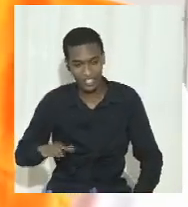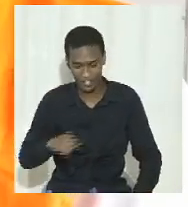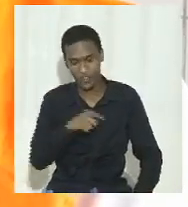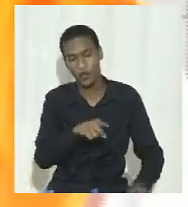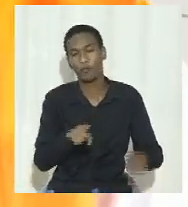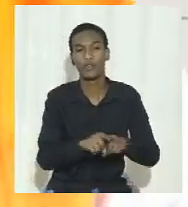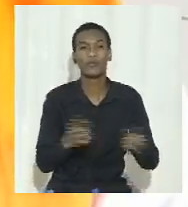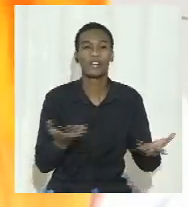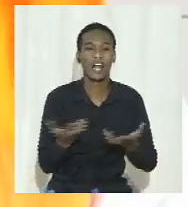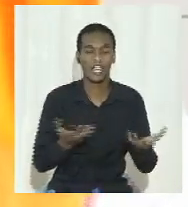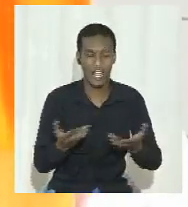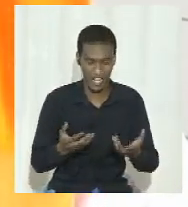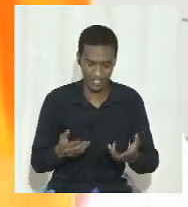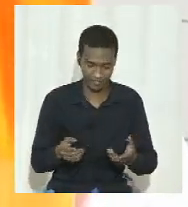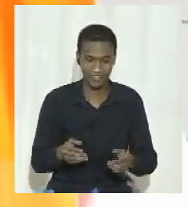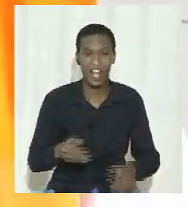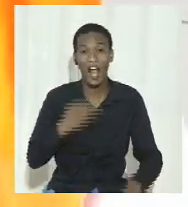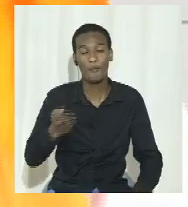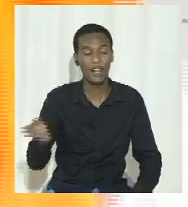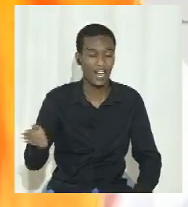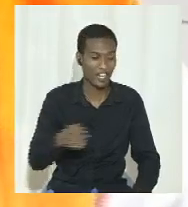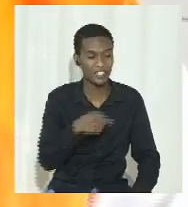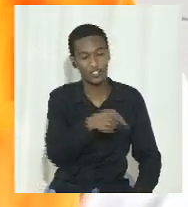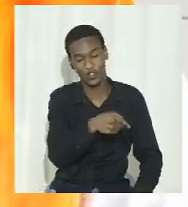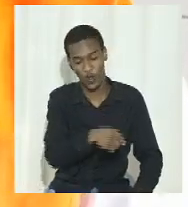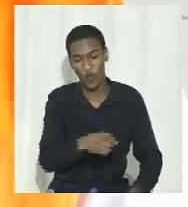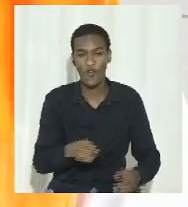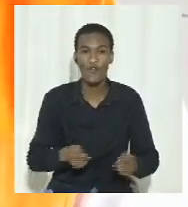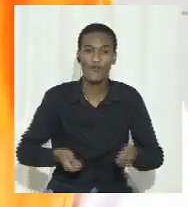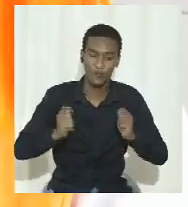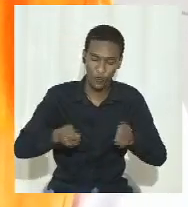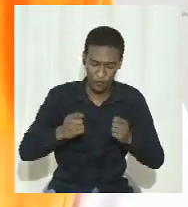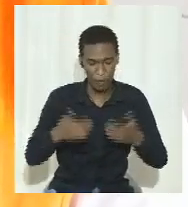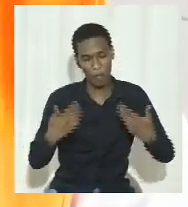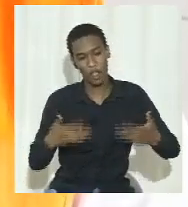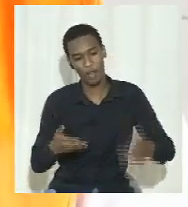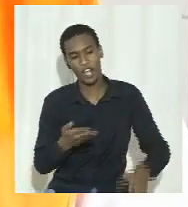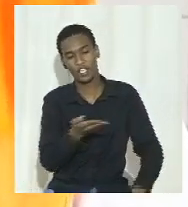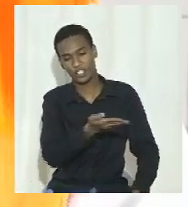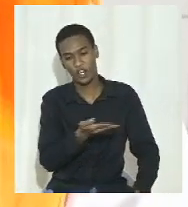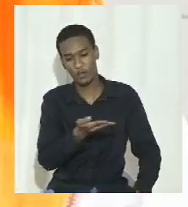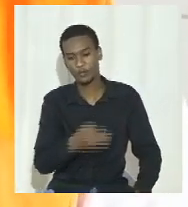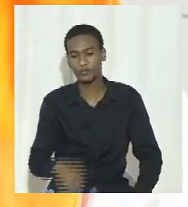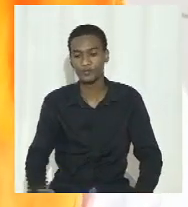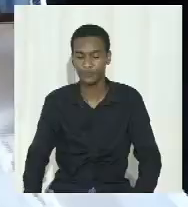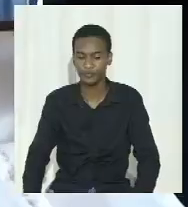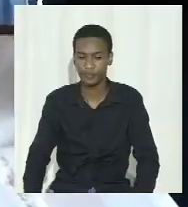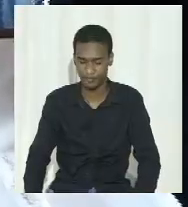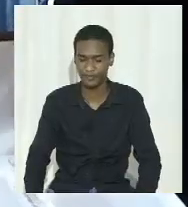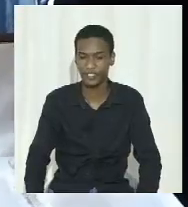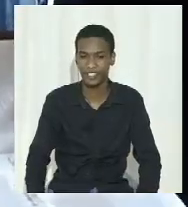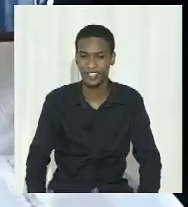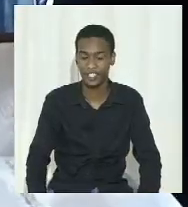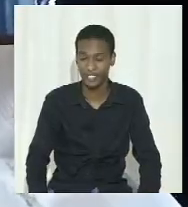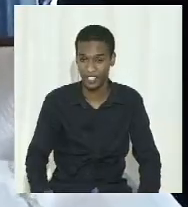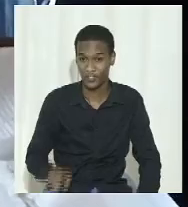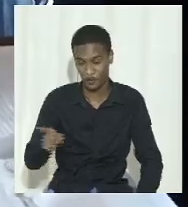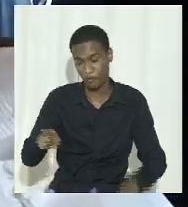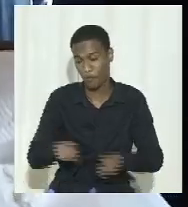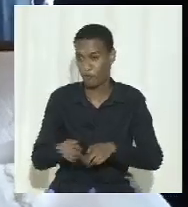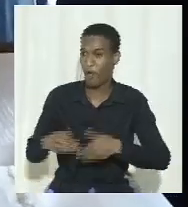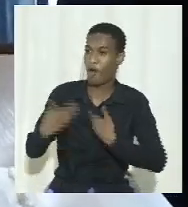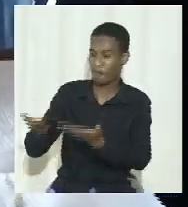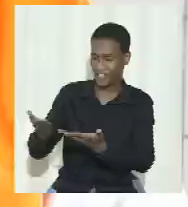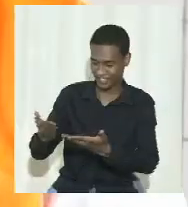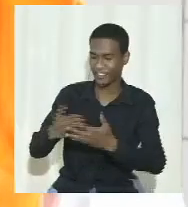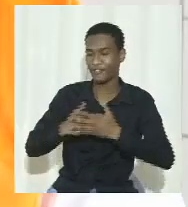an'ireto fitaovana maro samihafa reto zany a avaty amin'ny kommune dia atolotra ampitiavana ataon'zareo teo anivon'ny